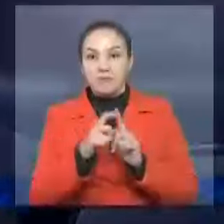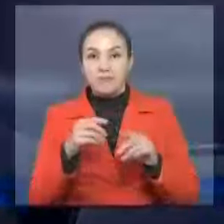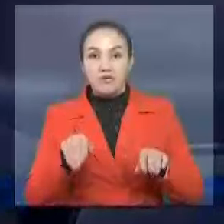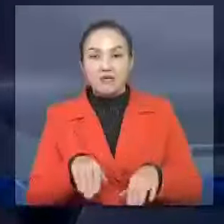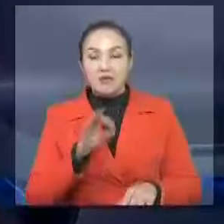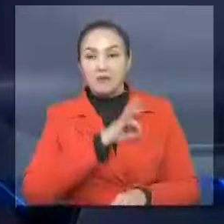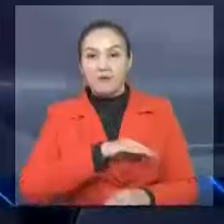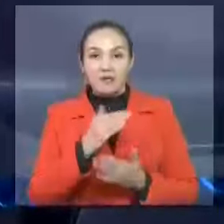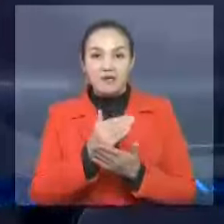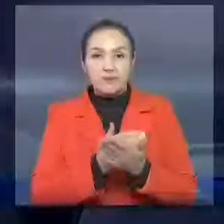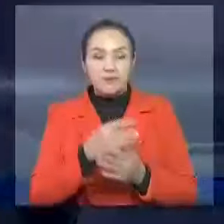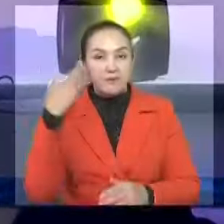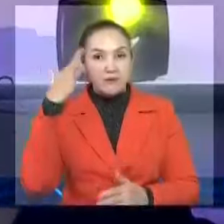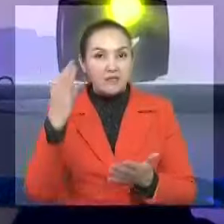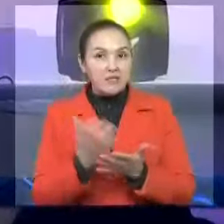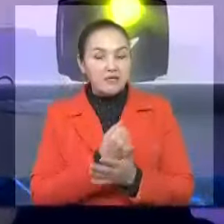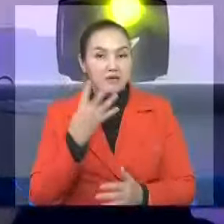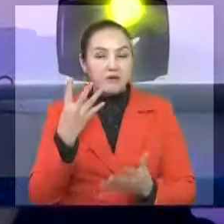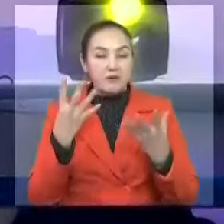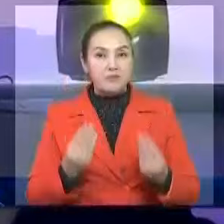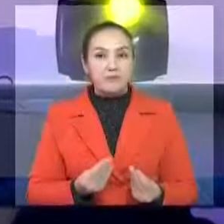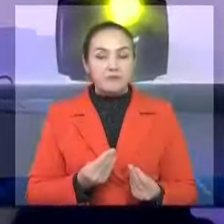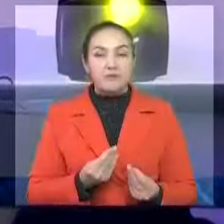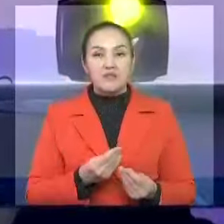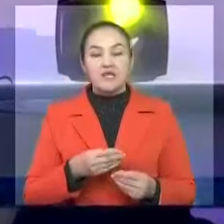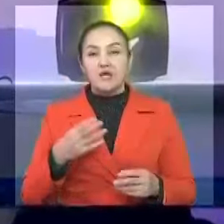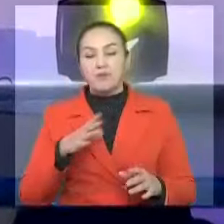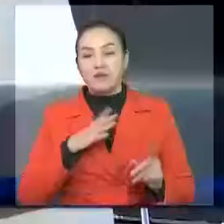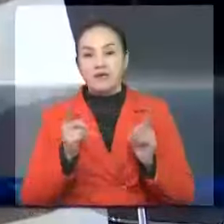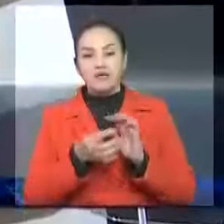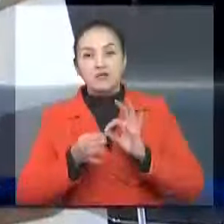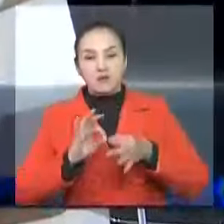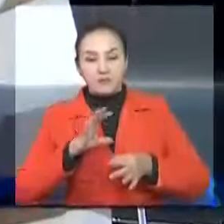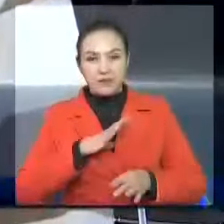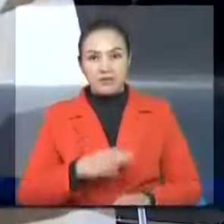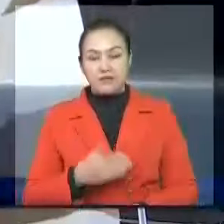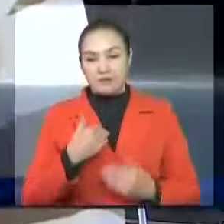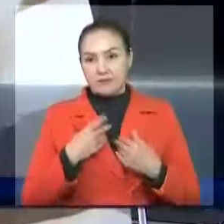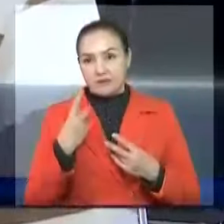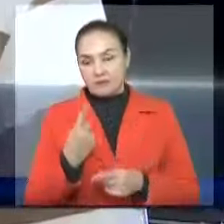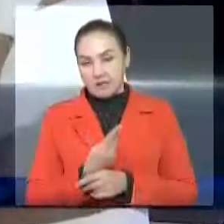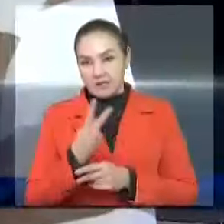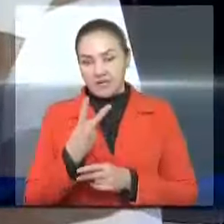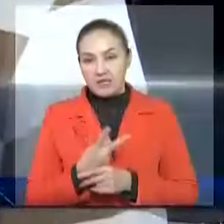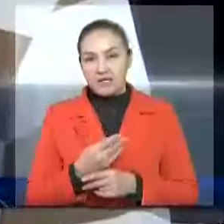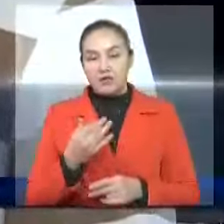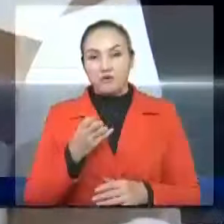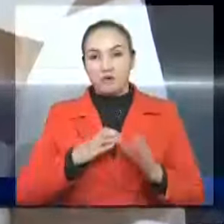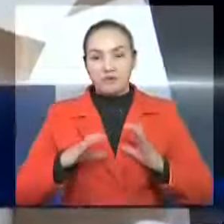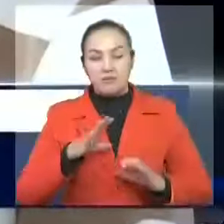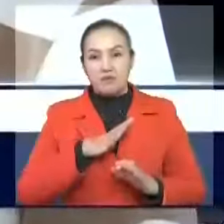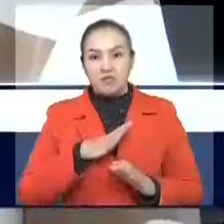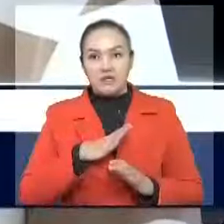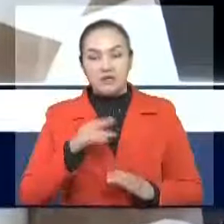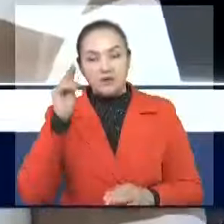мұндай пайдалы бағдарламаны ойлап табуға түрткі болған оқудағы кездескен қиындықтар. Өзім де бірінші курс студенті болғасын, сол кезде